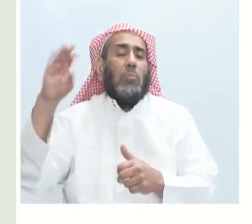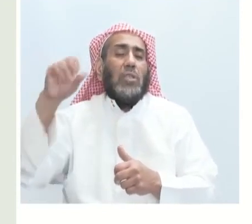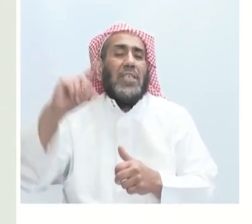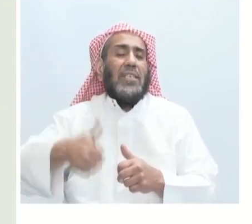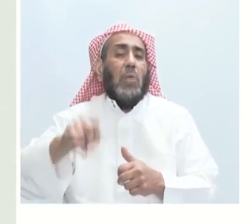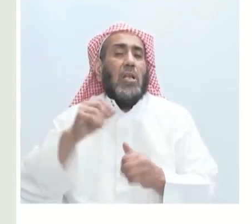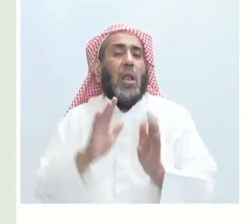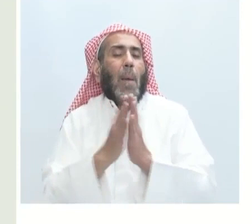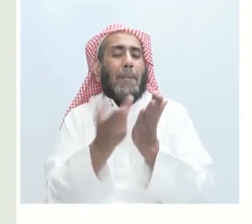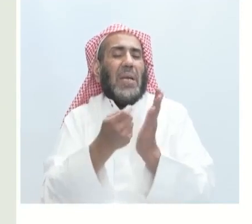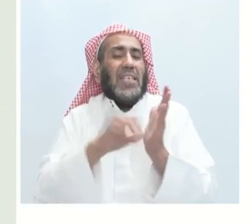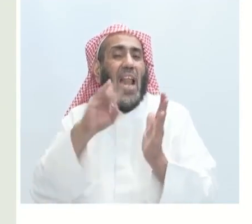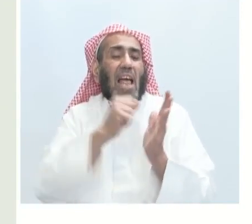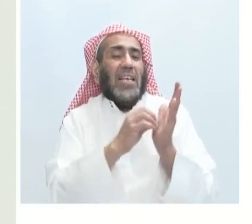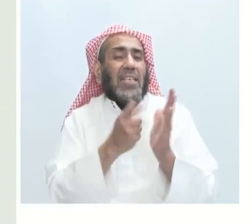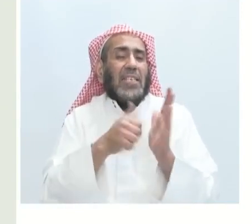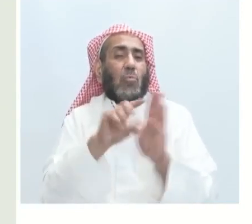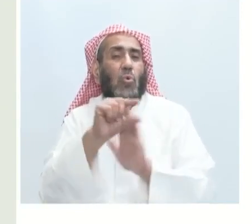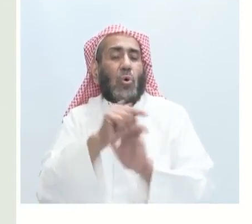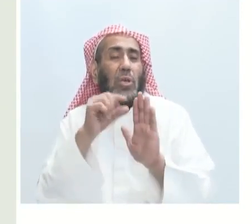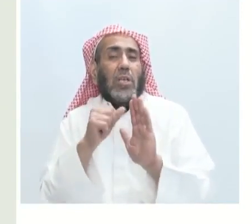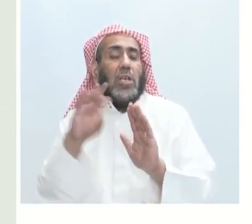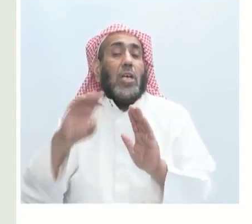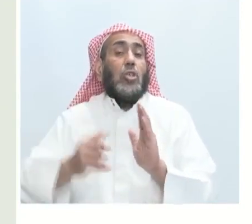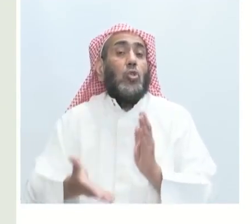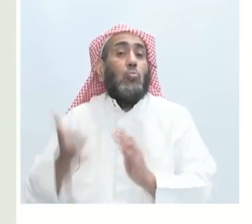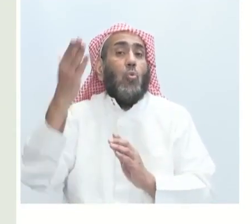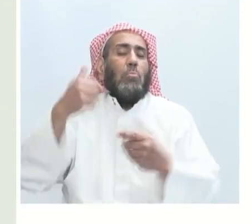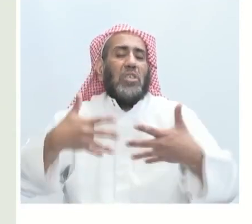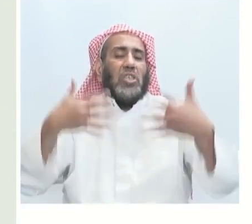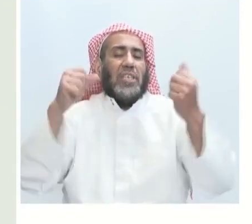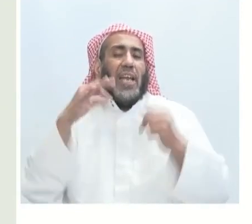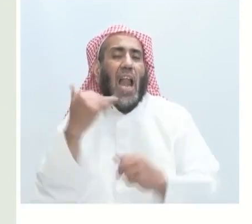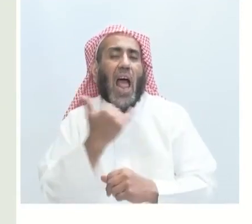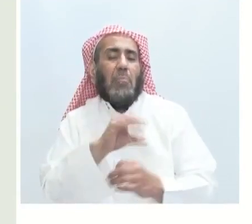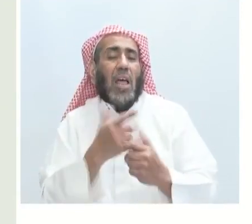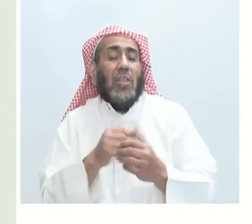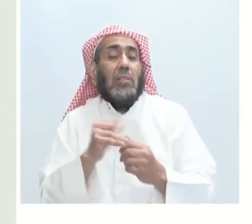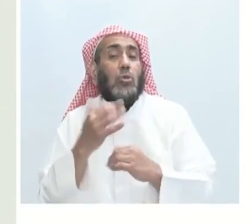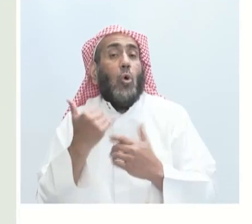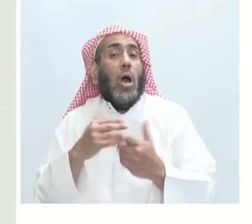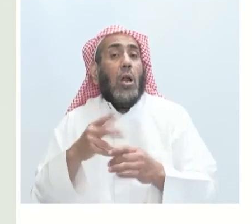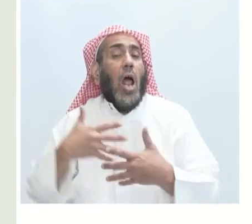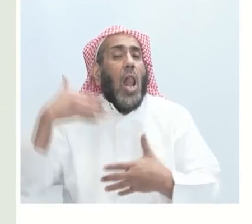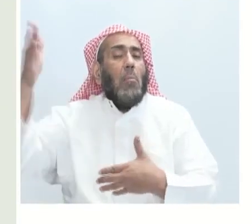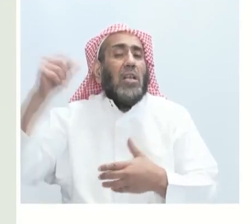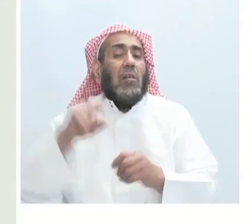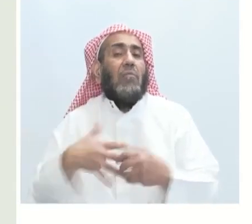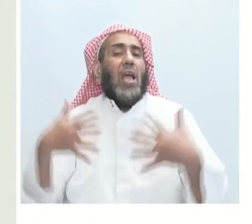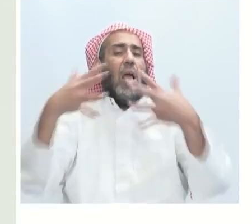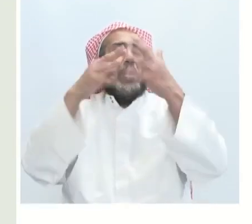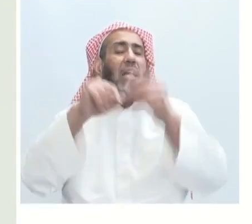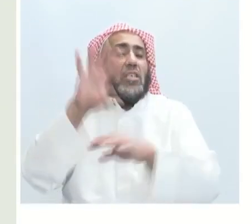واصدرت مجله تحمل اسمها وهذا هدفها السمو بالشعر العربي طبعا تاثرت هذه المدرسه بشعراء المهجر في امريكا الشماليه